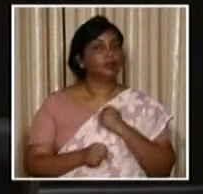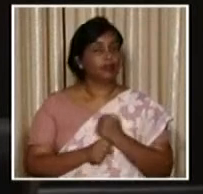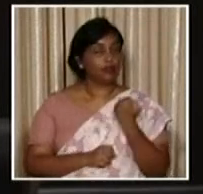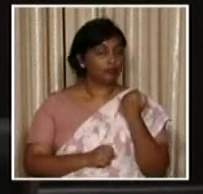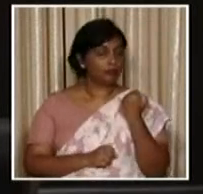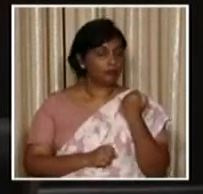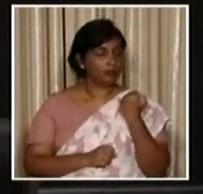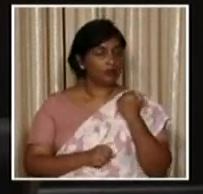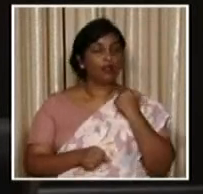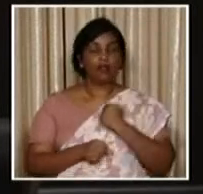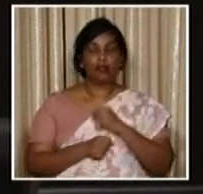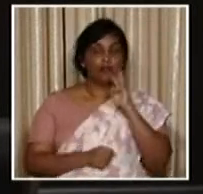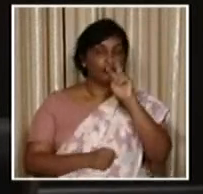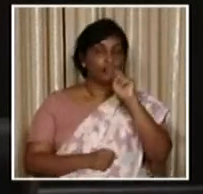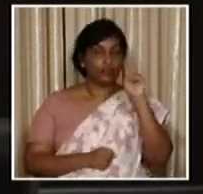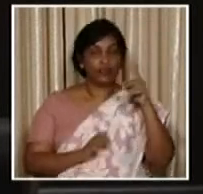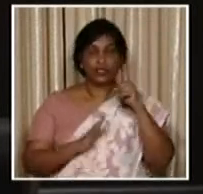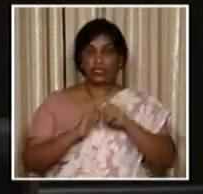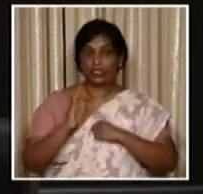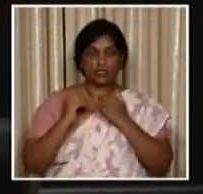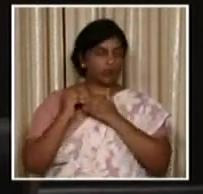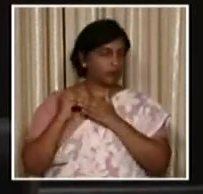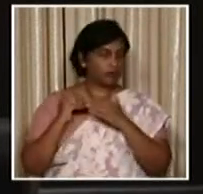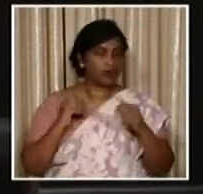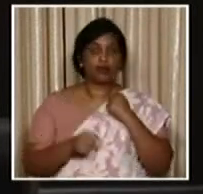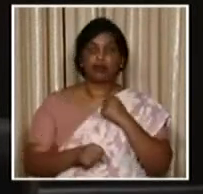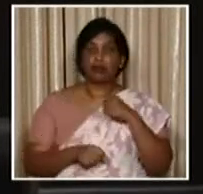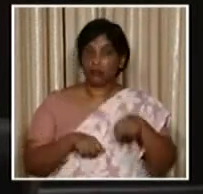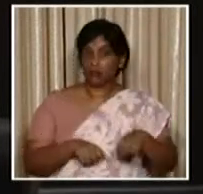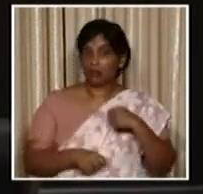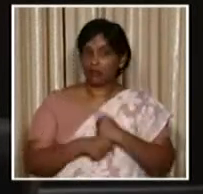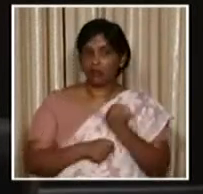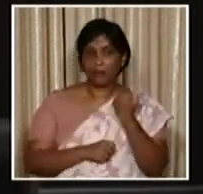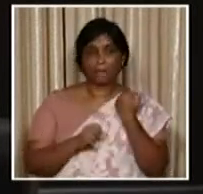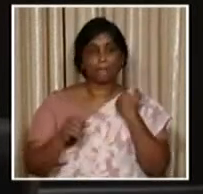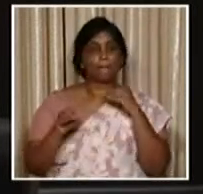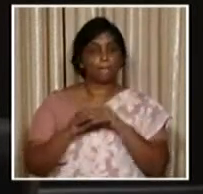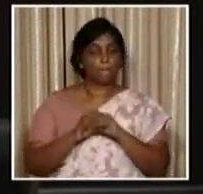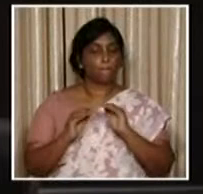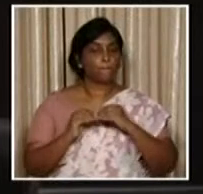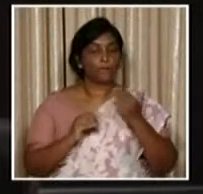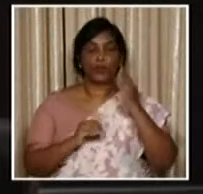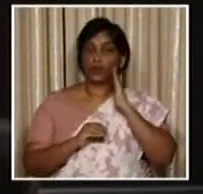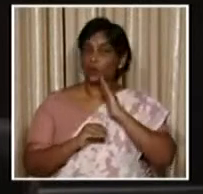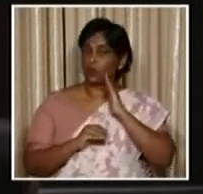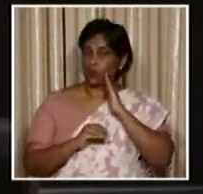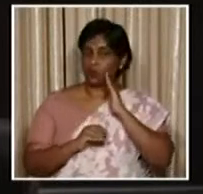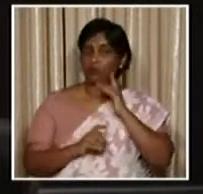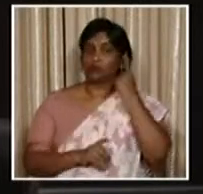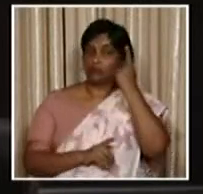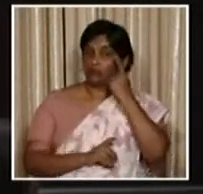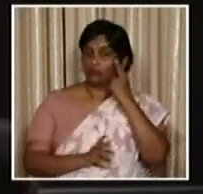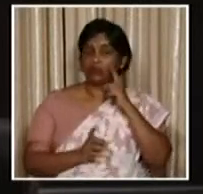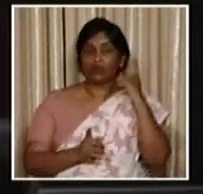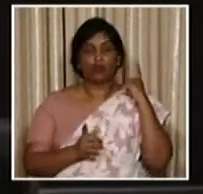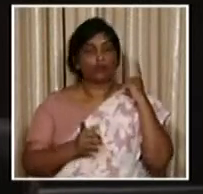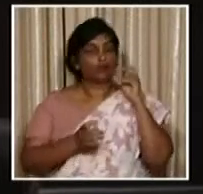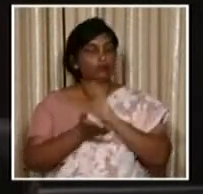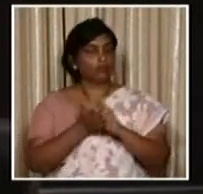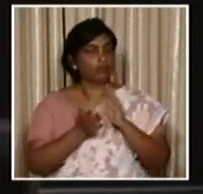බලයේ 20 ජනවාරි සිට රජයේ මෙම රජයේ බලයට පත්වීමෙන් පසු විදේශීය බුද්ධි හා ආරක්ෂක